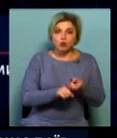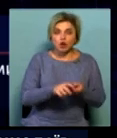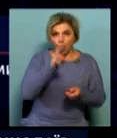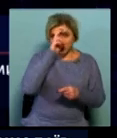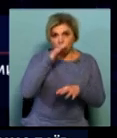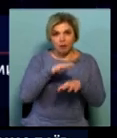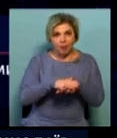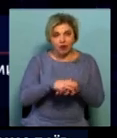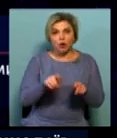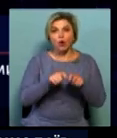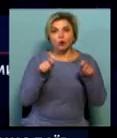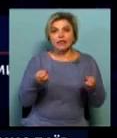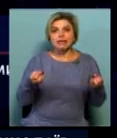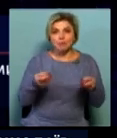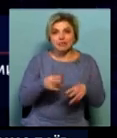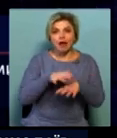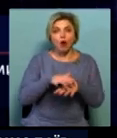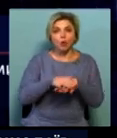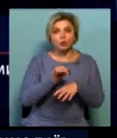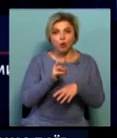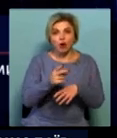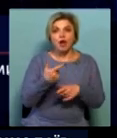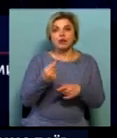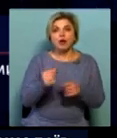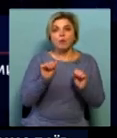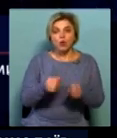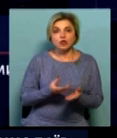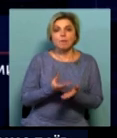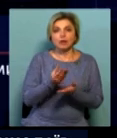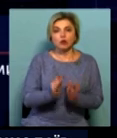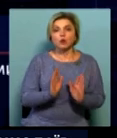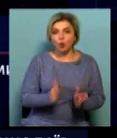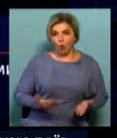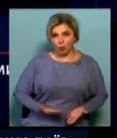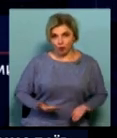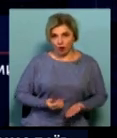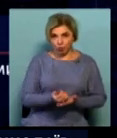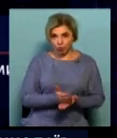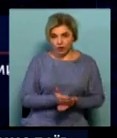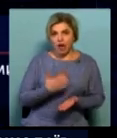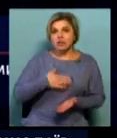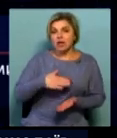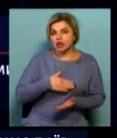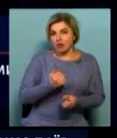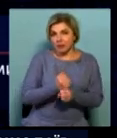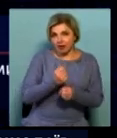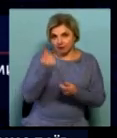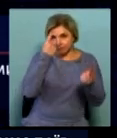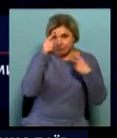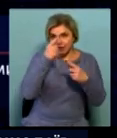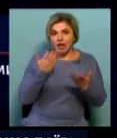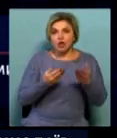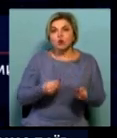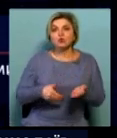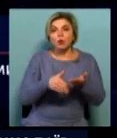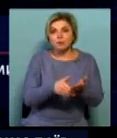Підключається Ощадбанк. Відкривається спецрахунок, з якого можна оплатити лише комунальні послуги. Навіщо городити город, якщо субсидію також